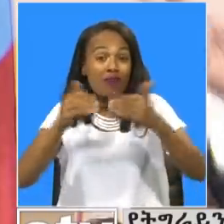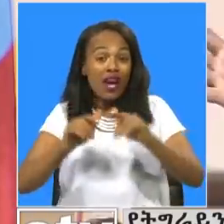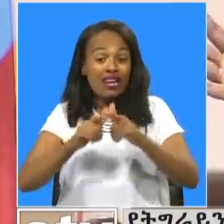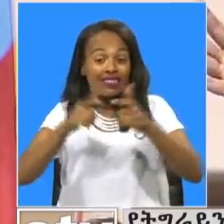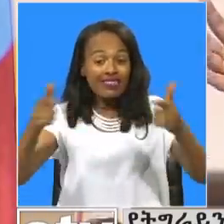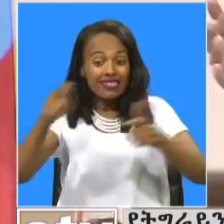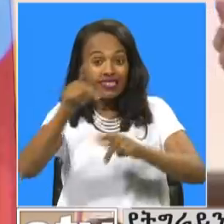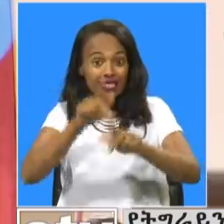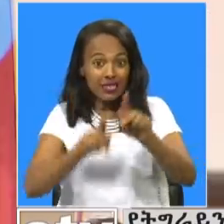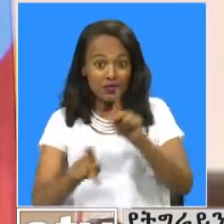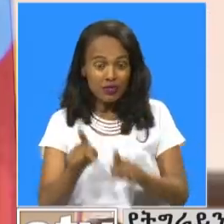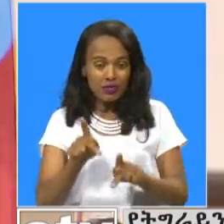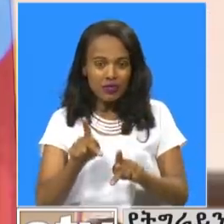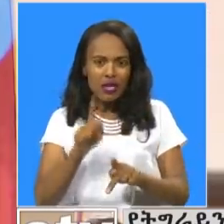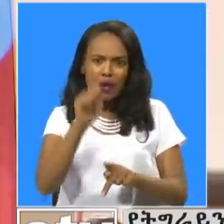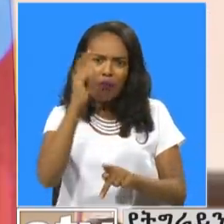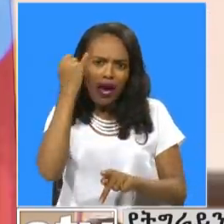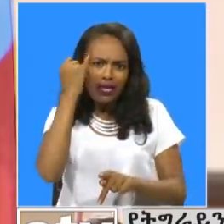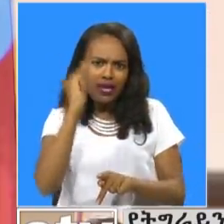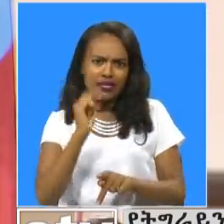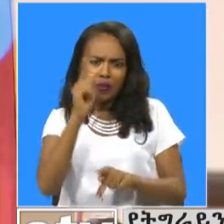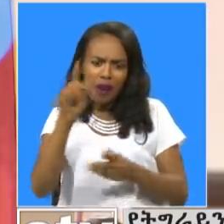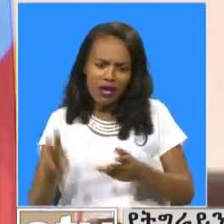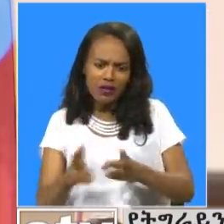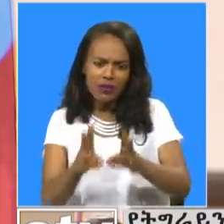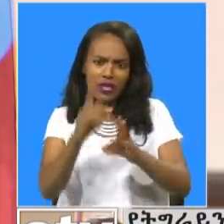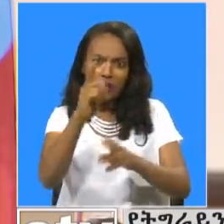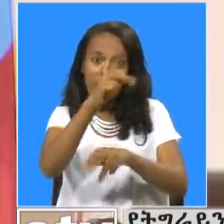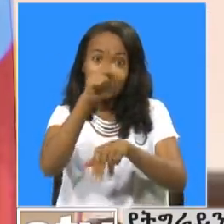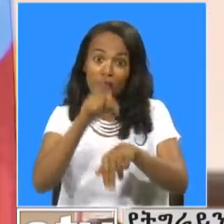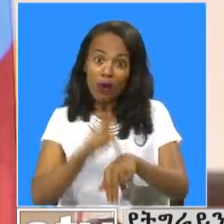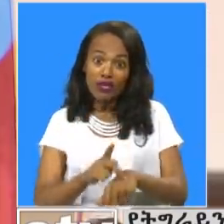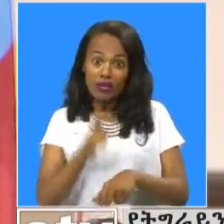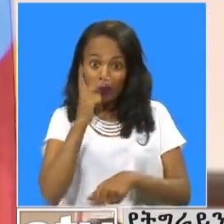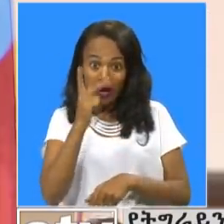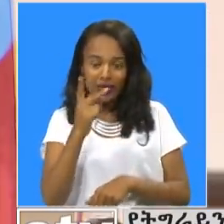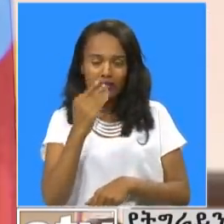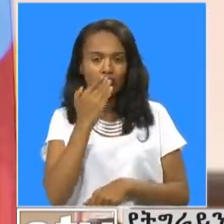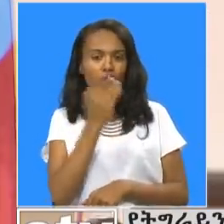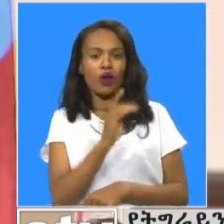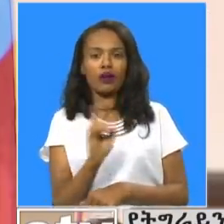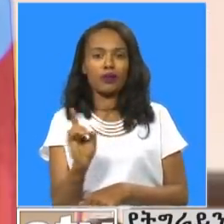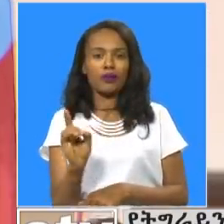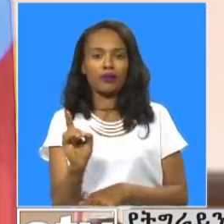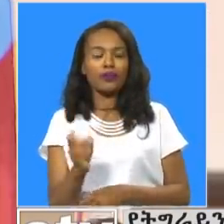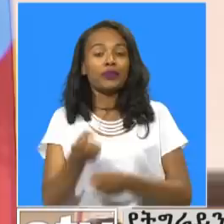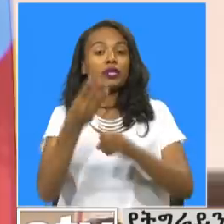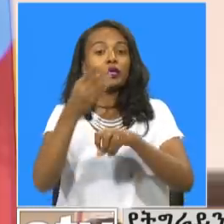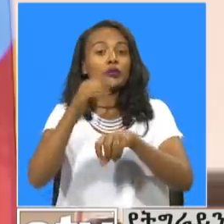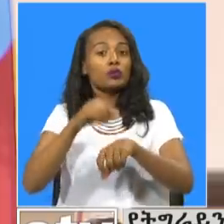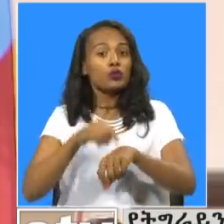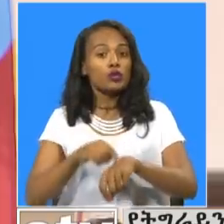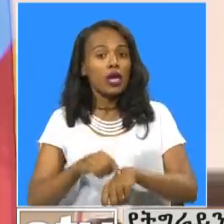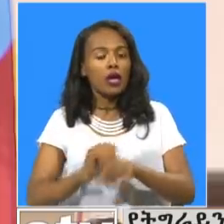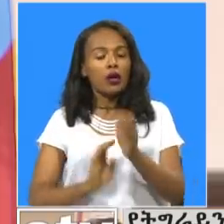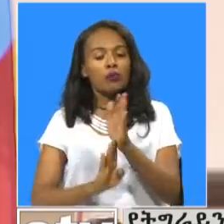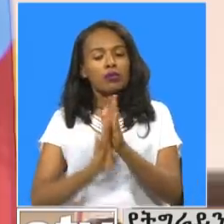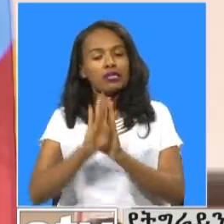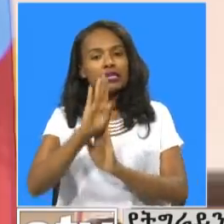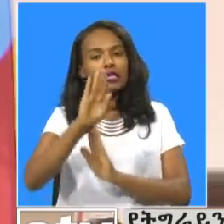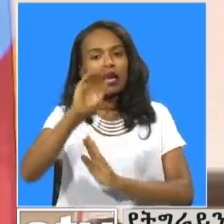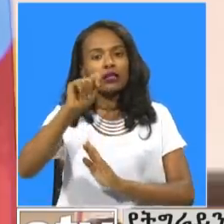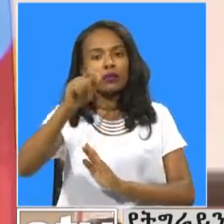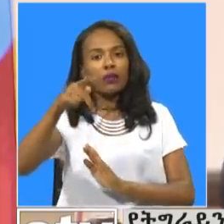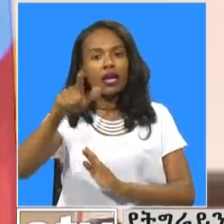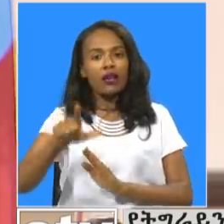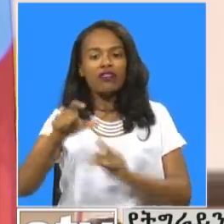ትልቅ ህዝብ በአንድ ሀሳብና በአንድ መንገድ በአንድ ፓርቲ ማየት ጥሩ አይደለም። ብዙ ጊዜ ብልጽግናና